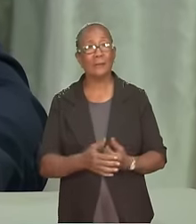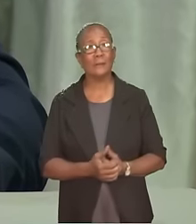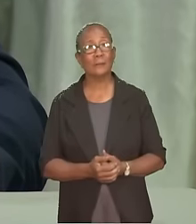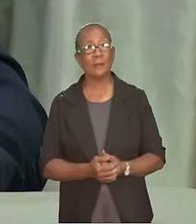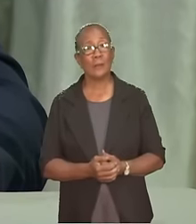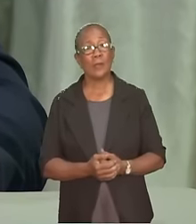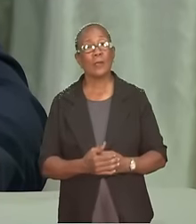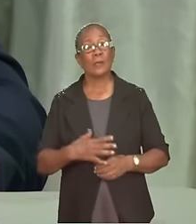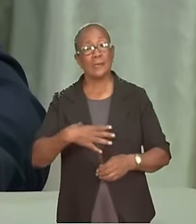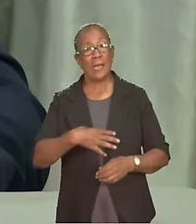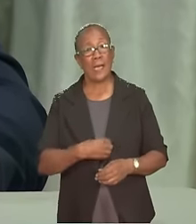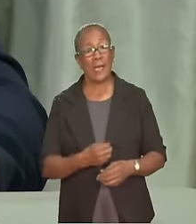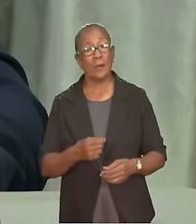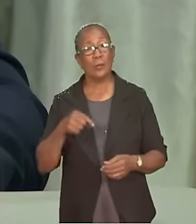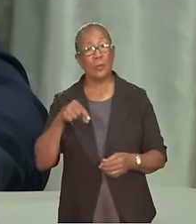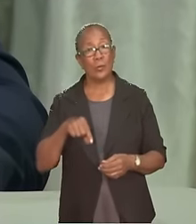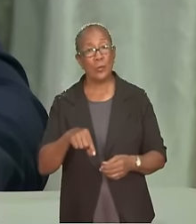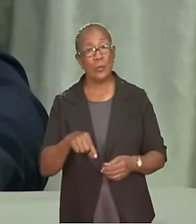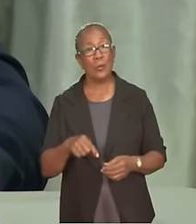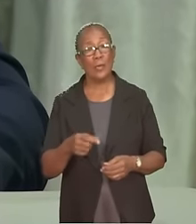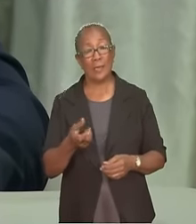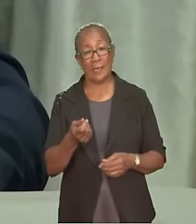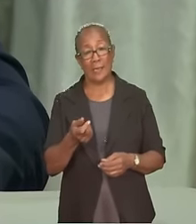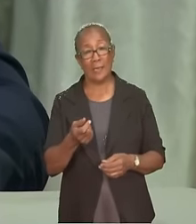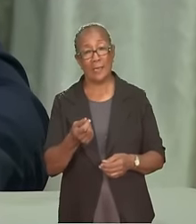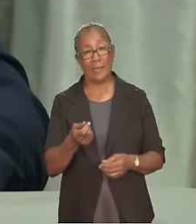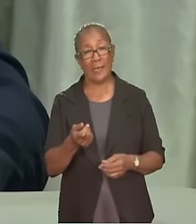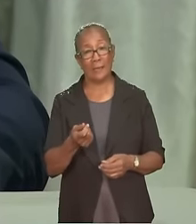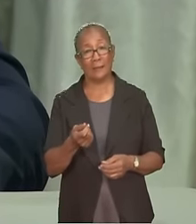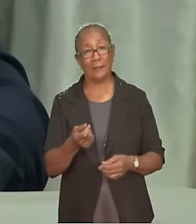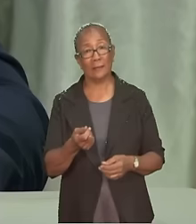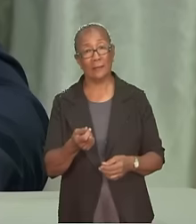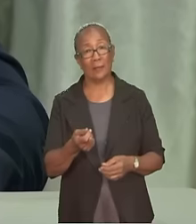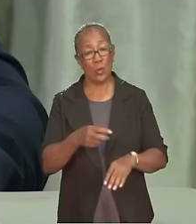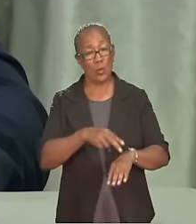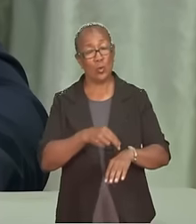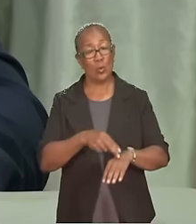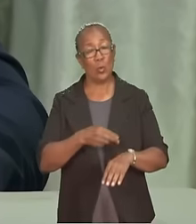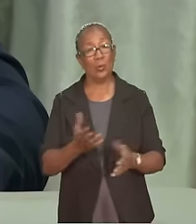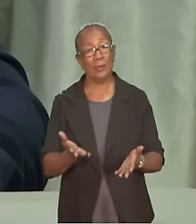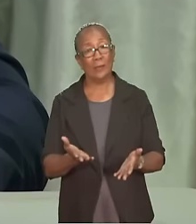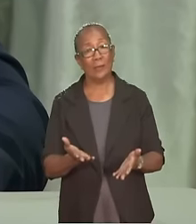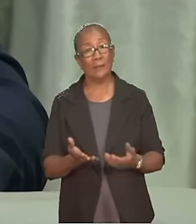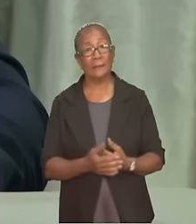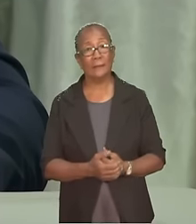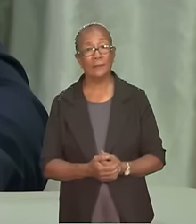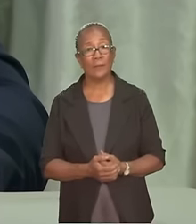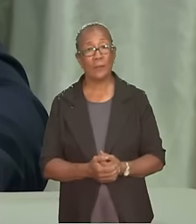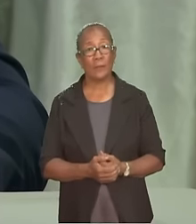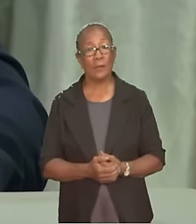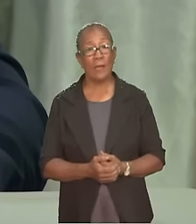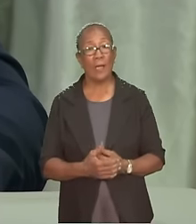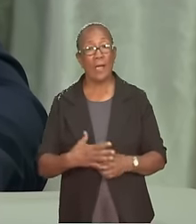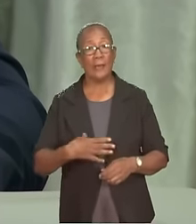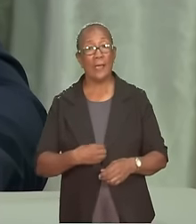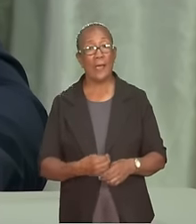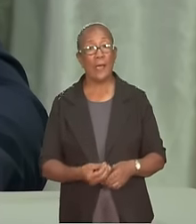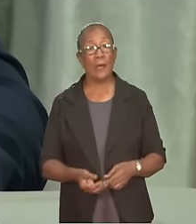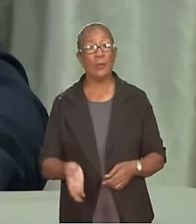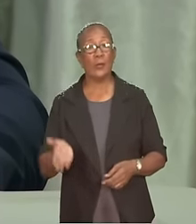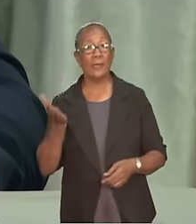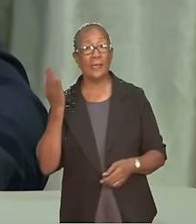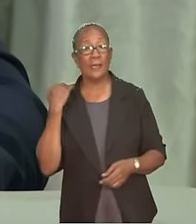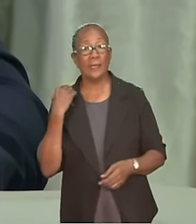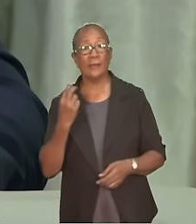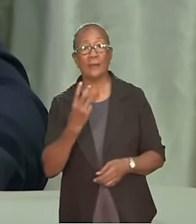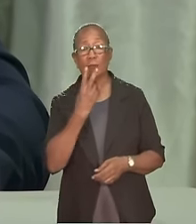Dus ze hebben inderdaad geld ook nodig. En we hebben eerder een voorziening